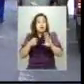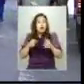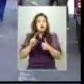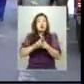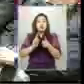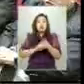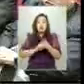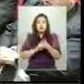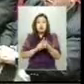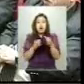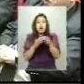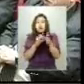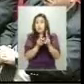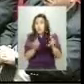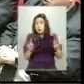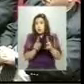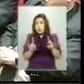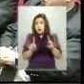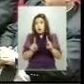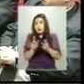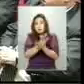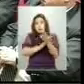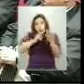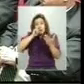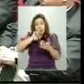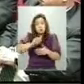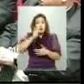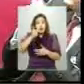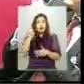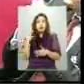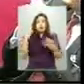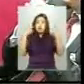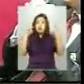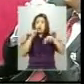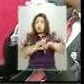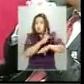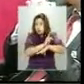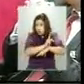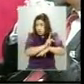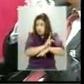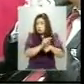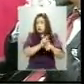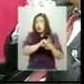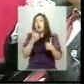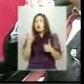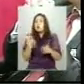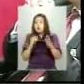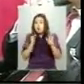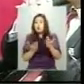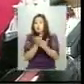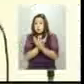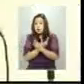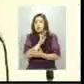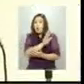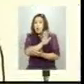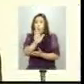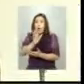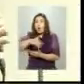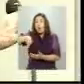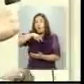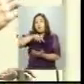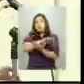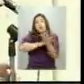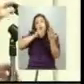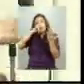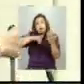ฏิรูปประเทศไทยมีนายกรัฐมนตรีเป็นประธานคณะกรรมการมีตัวแทนจากทุกองค์กรทุกภาคส่วนร่วมเป็นตัวแทนคณะกรรม